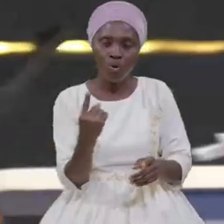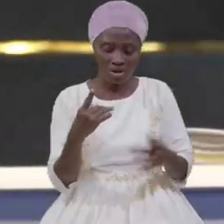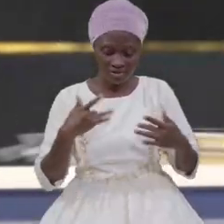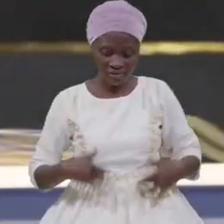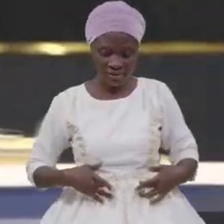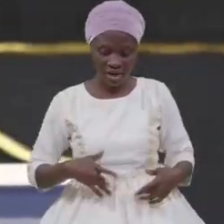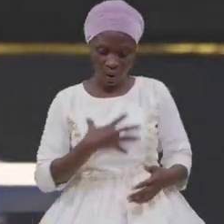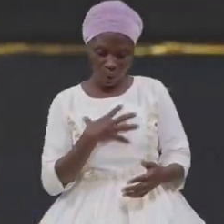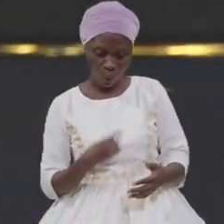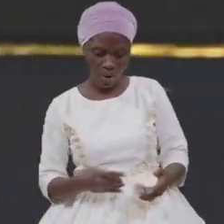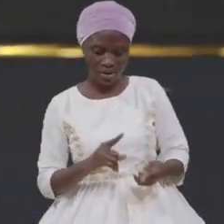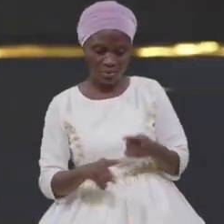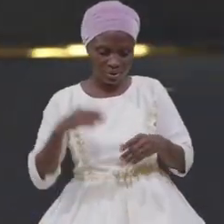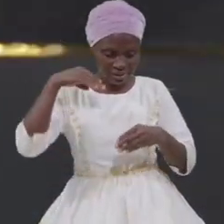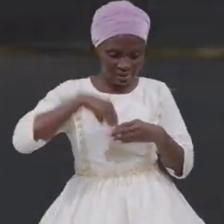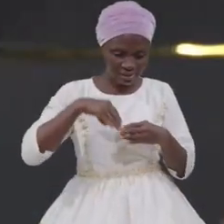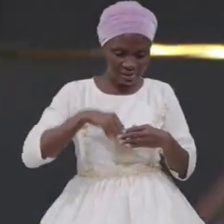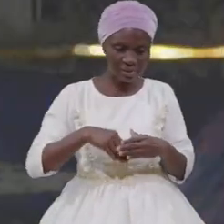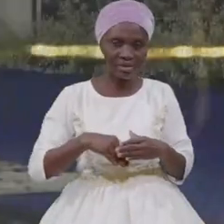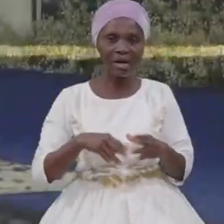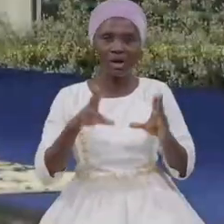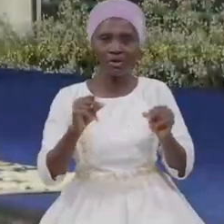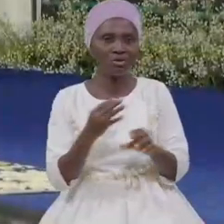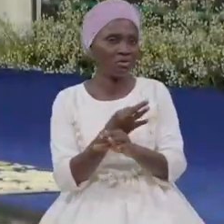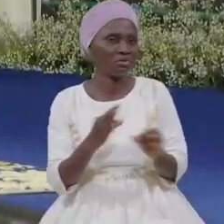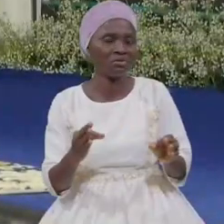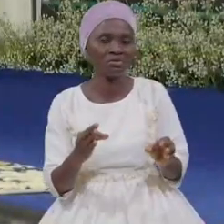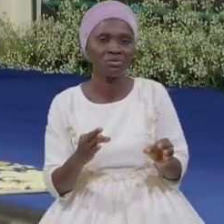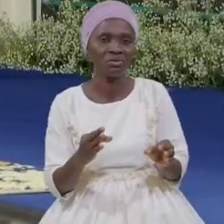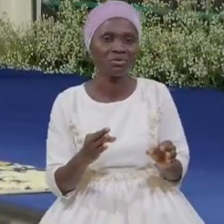vie. Ils veulent un type de salut qui